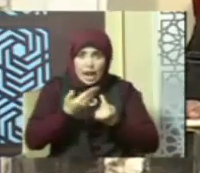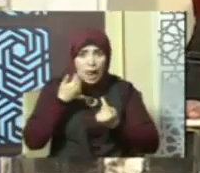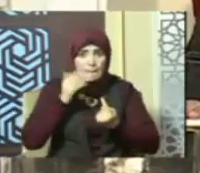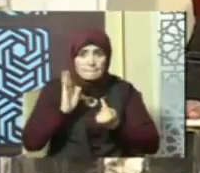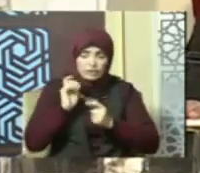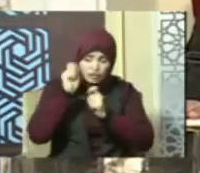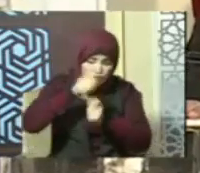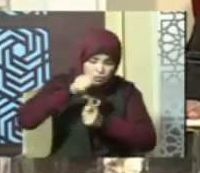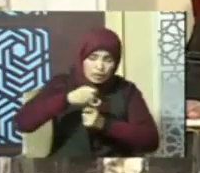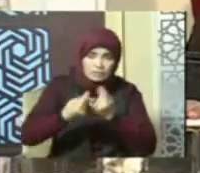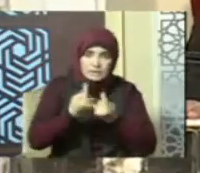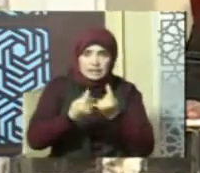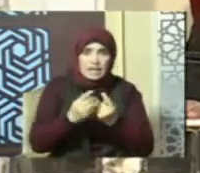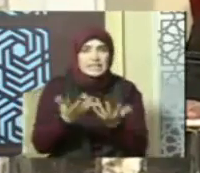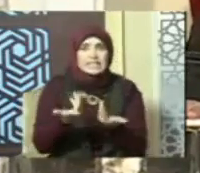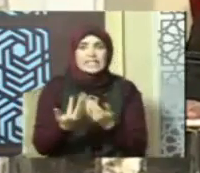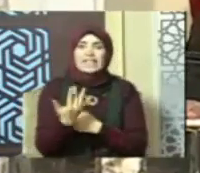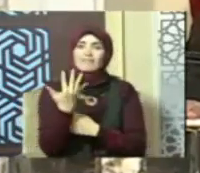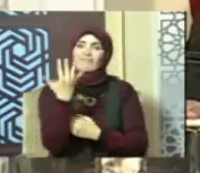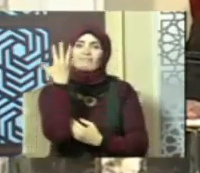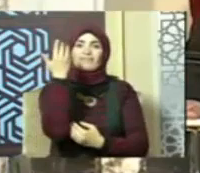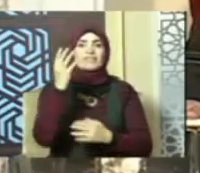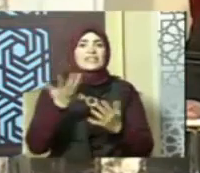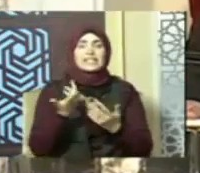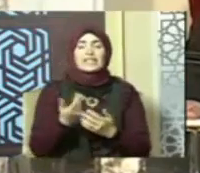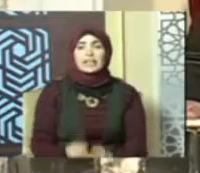فمن أين له أن يحصد.